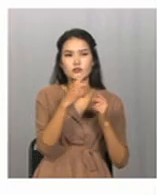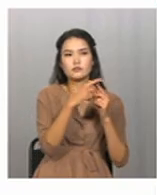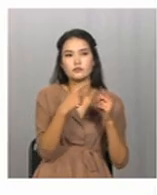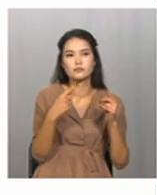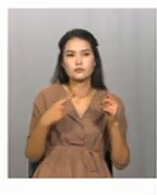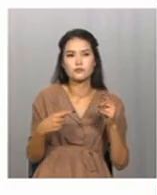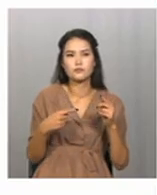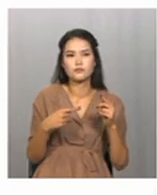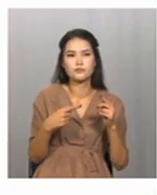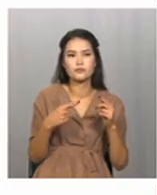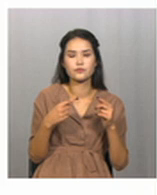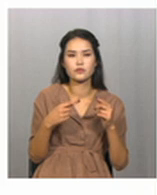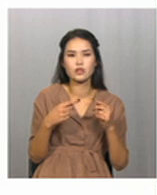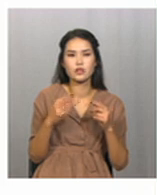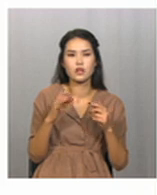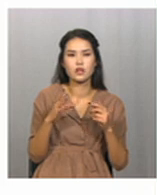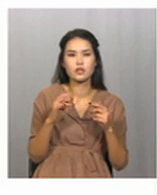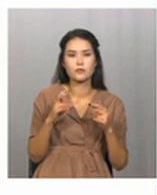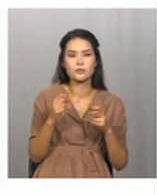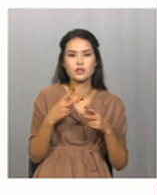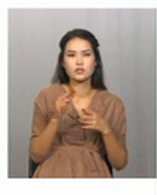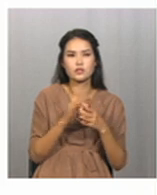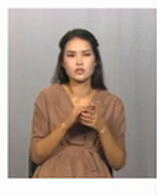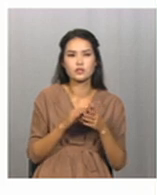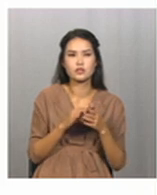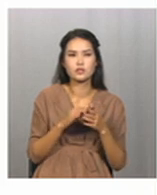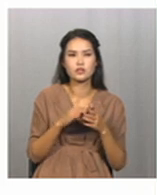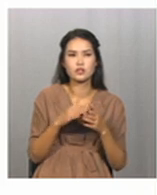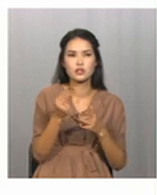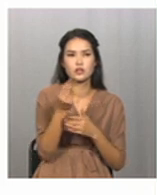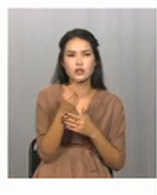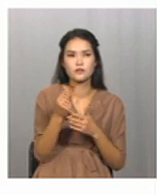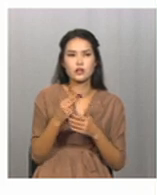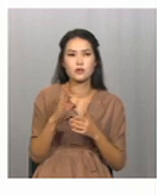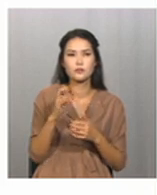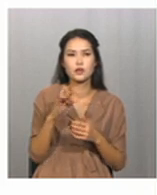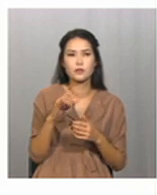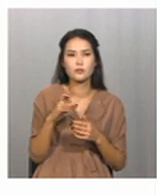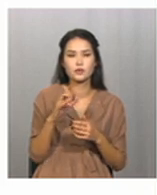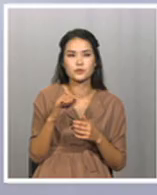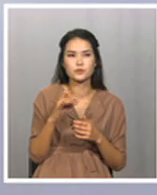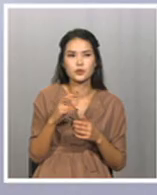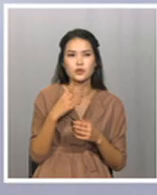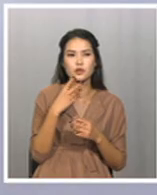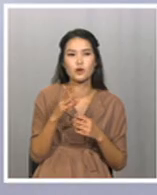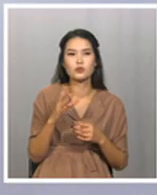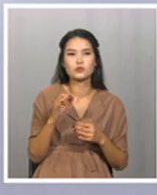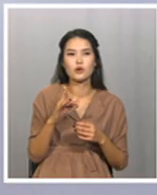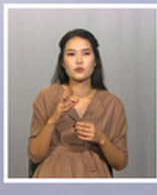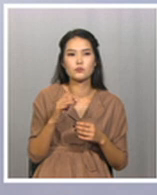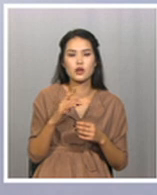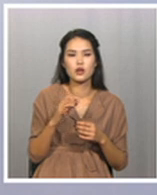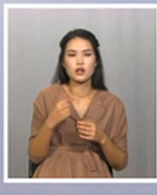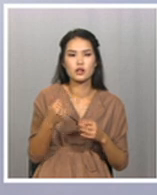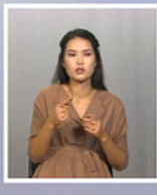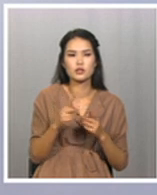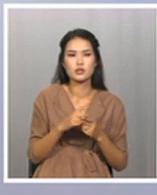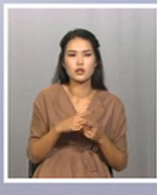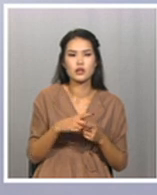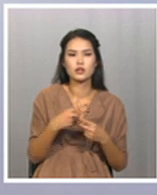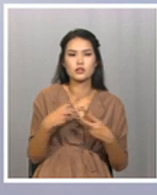жүргізілген жанама. Енді осы жанаманың графигіне перпендикуляр түзу, ол нормаль түзу болады, иә? Оның